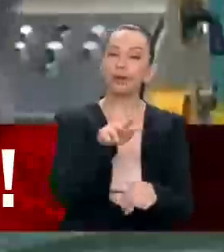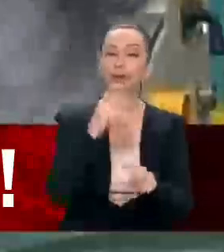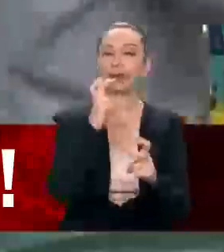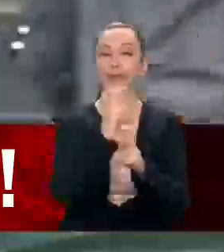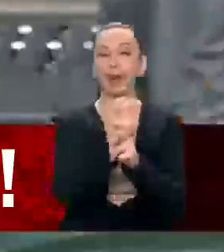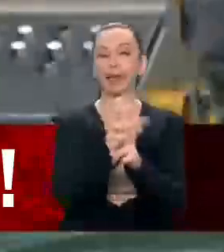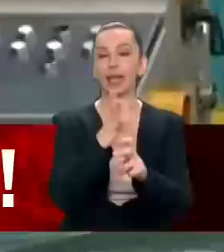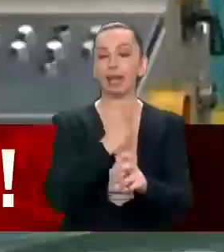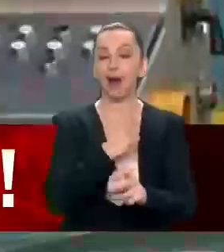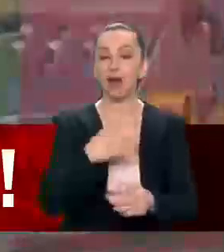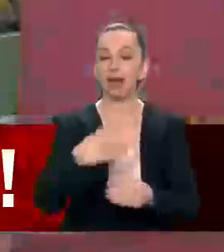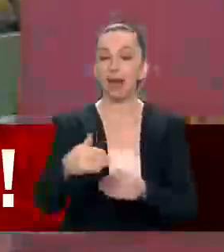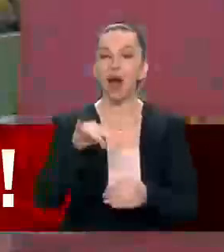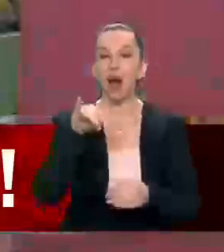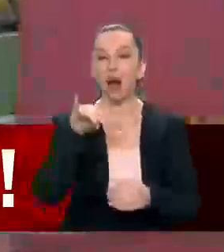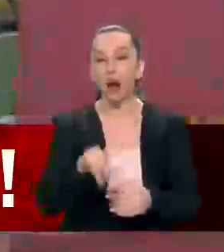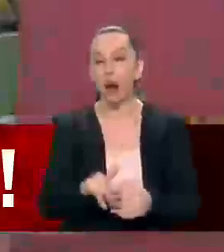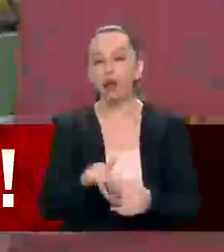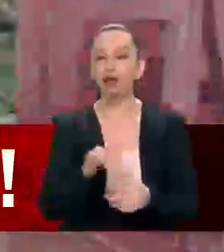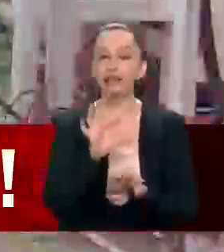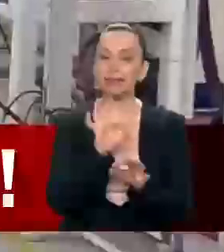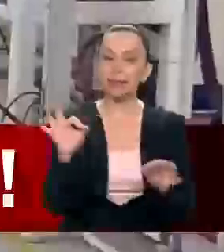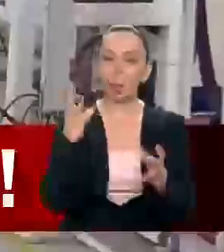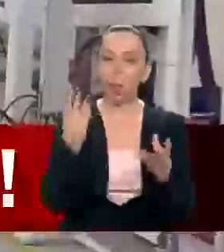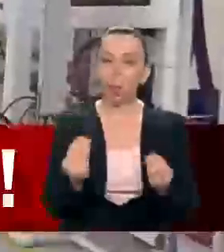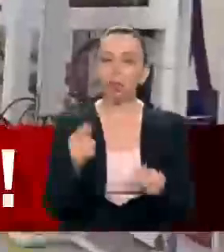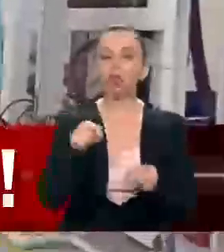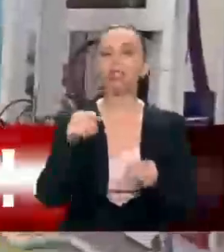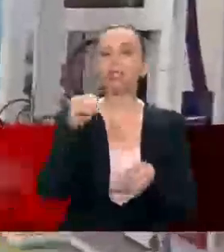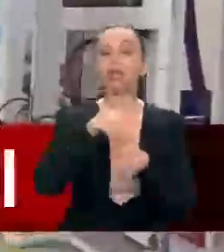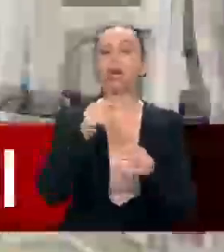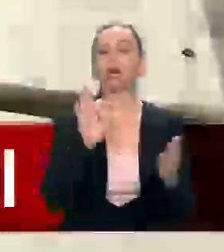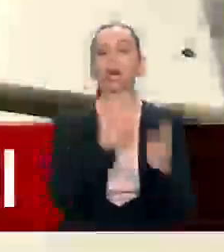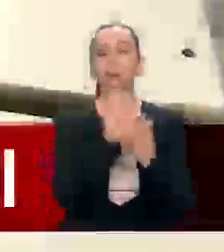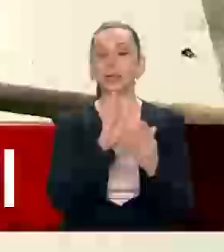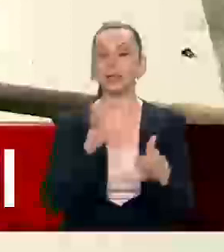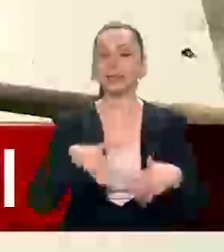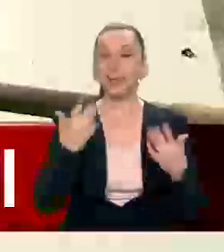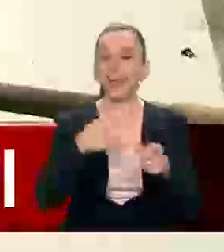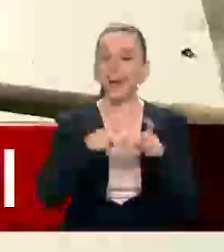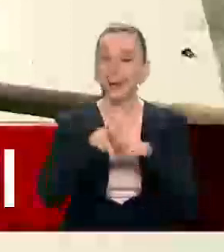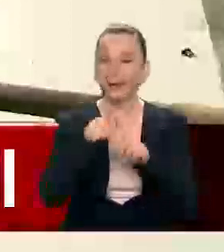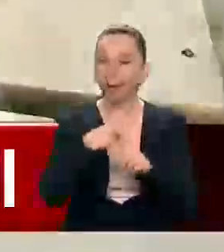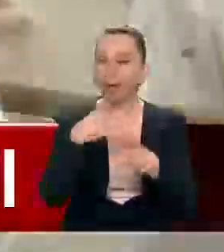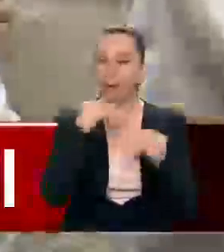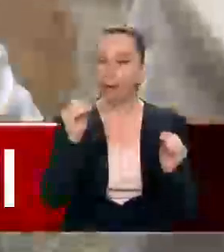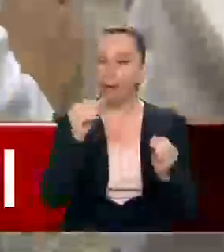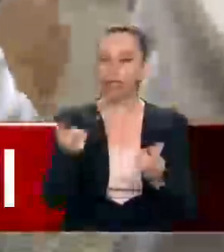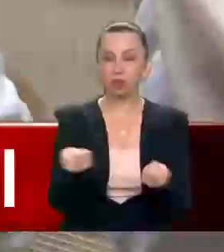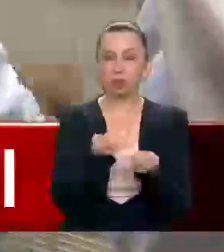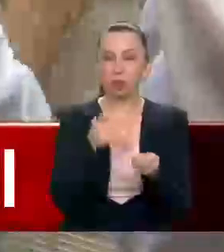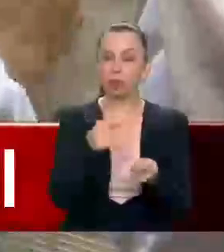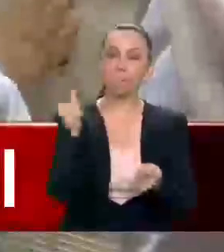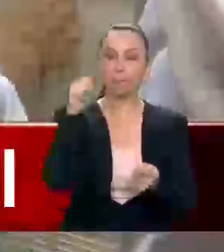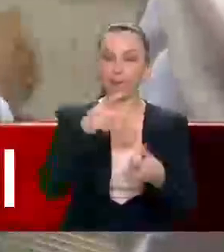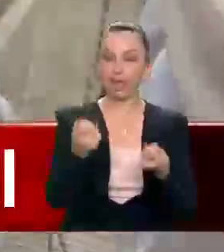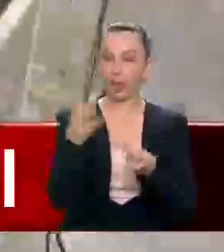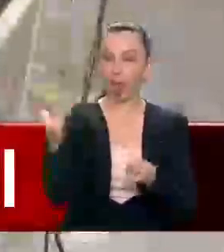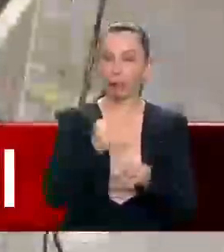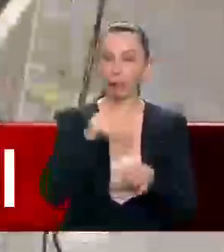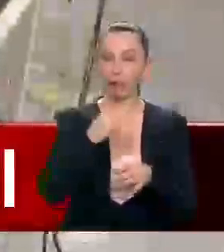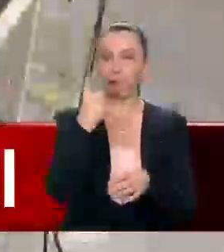yani ileride bir hak mahrumiyeti davasıyla karşılaşmak istemiyor işverenler Bu nedenle EYT ile emekli olacak çalışanlarını yeniden işe almak için